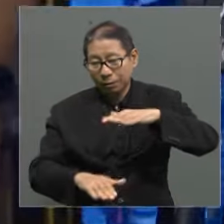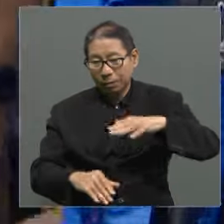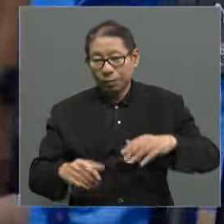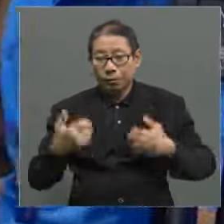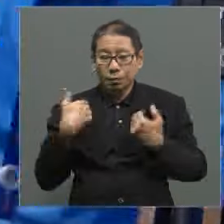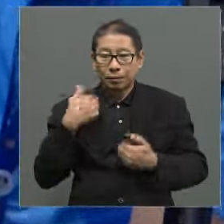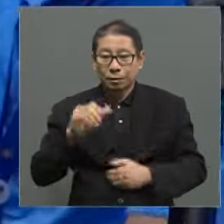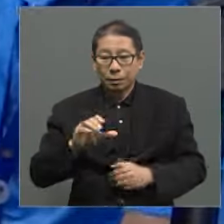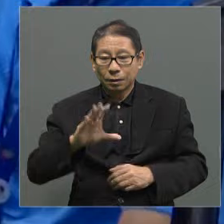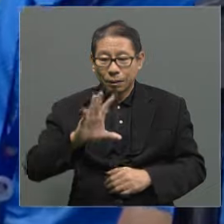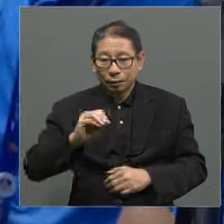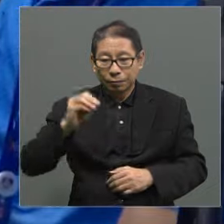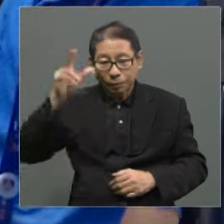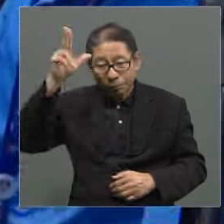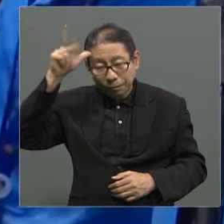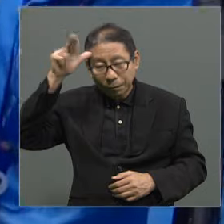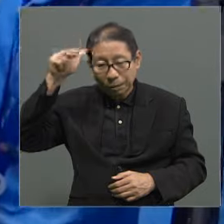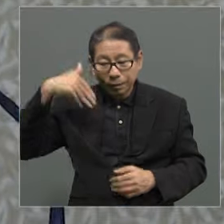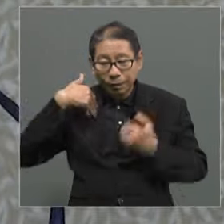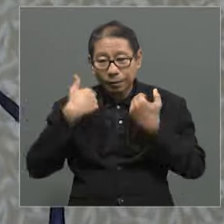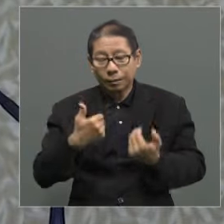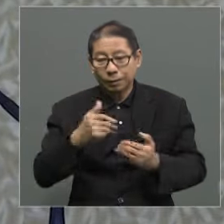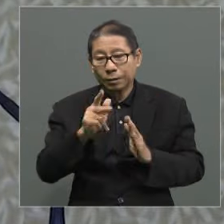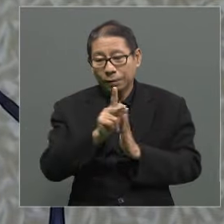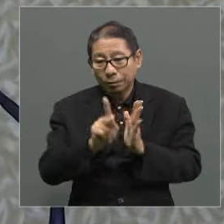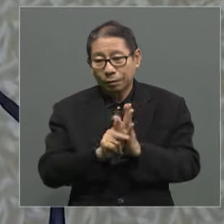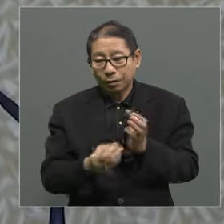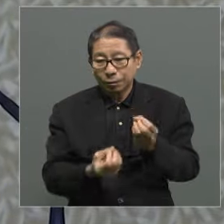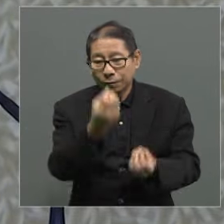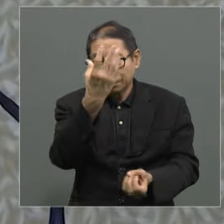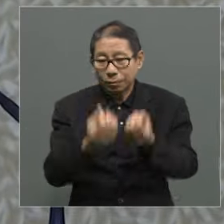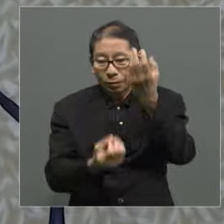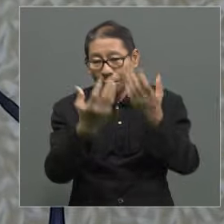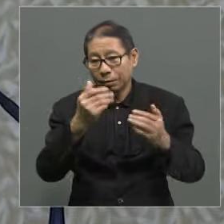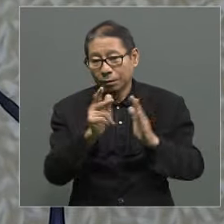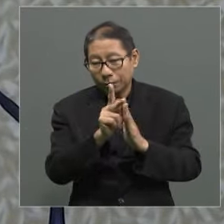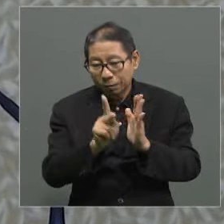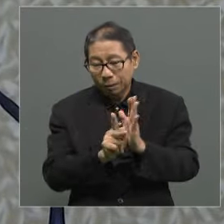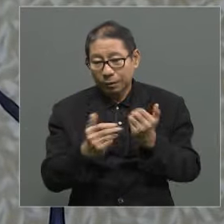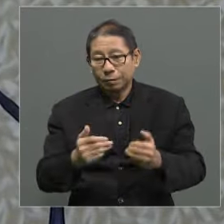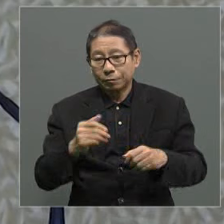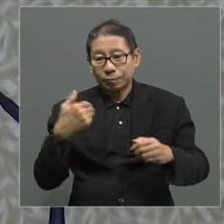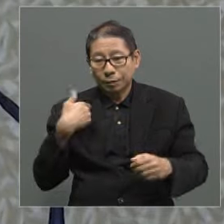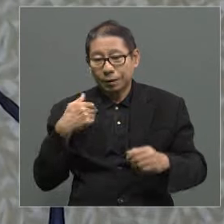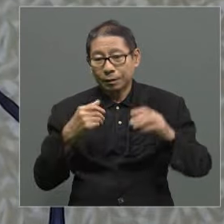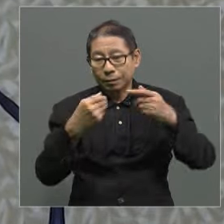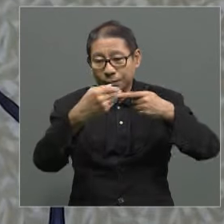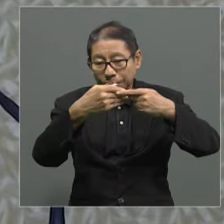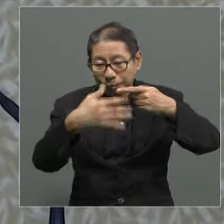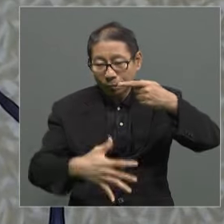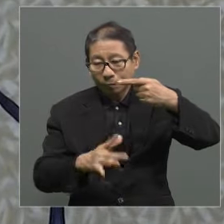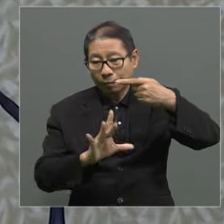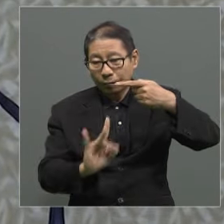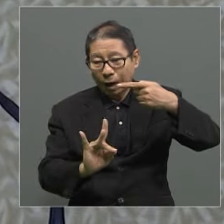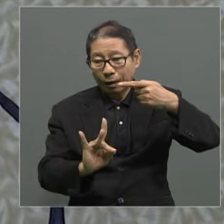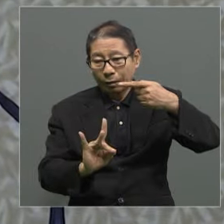50แรงม้ามันก็เลยทำให้โรงงานผลิตดอกไม้เพลิงในประเทศไทยที่อยู่ภายใต้กฎหมายฉบับนี้มีเพียงแค่ 8โรงงานทั่ว